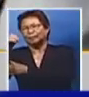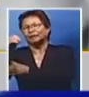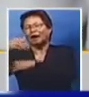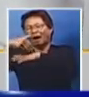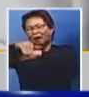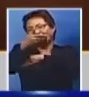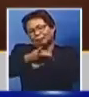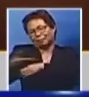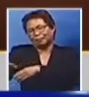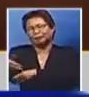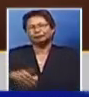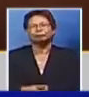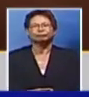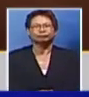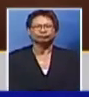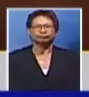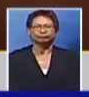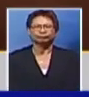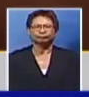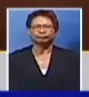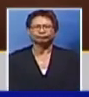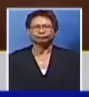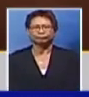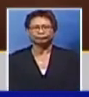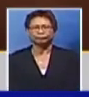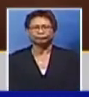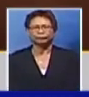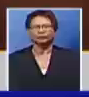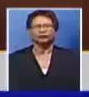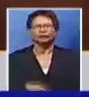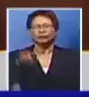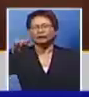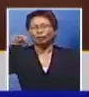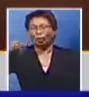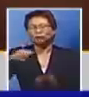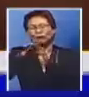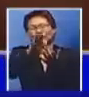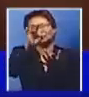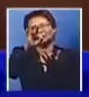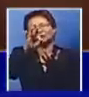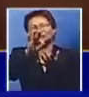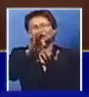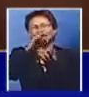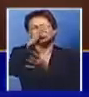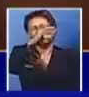kurier. Pihak tabung haji ada melantik beberapa vendor lah.